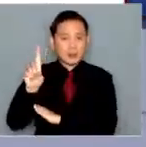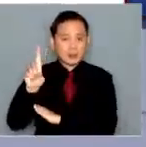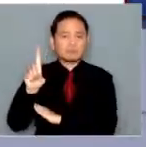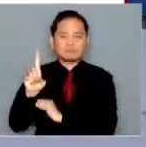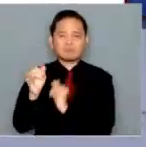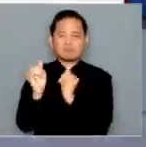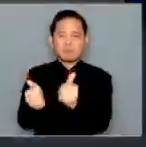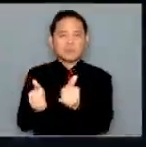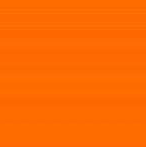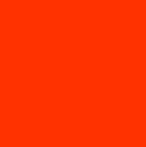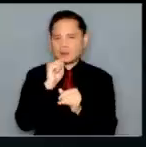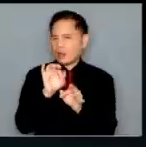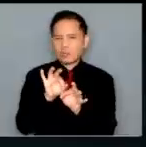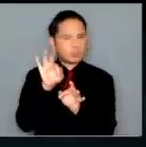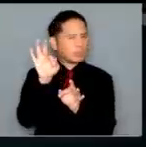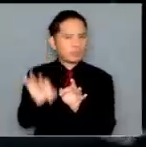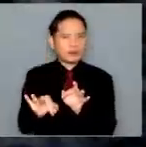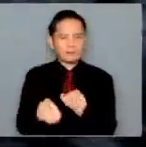De La Peña.